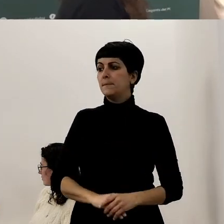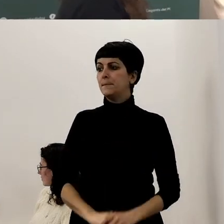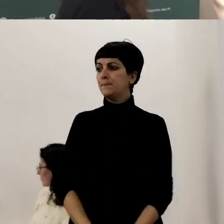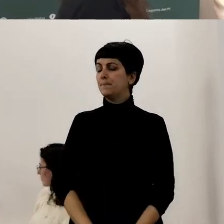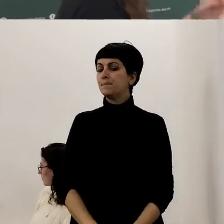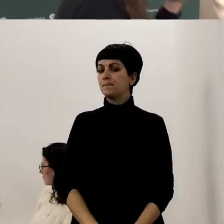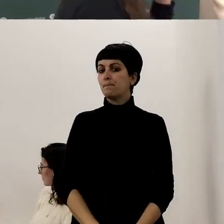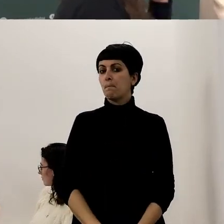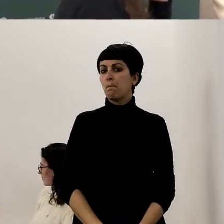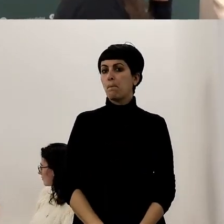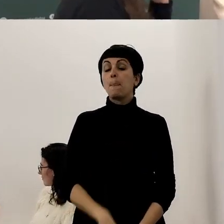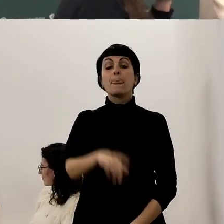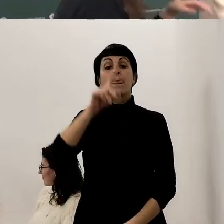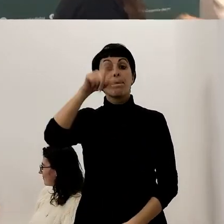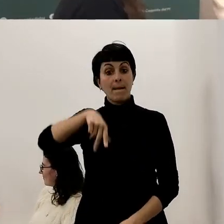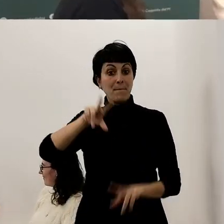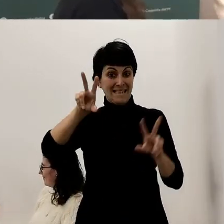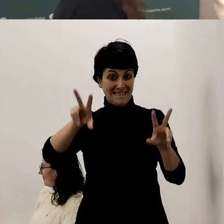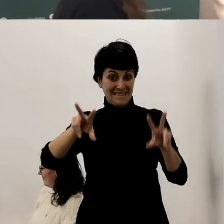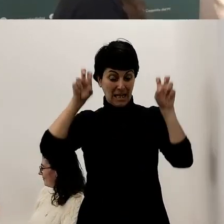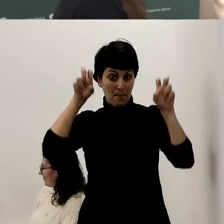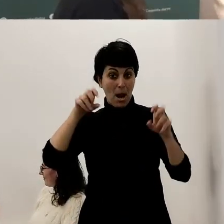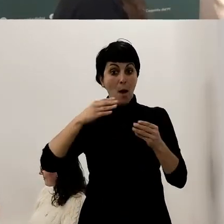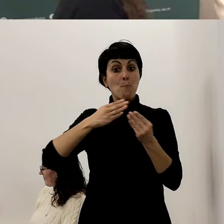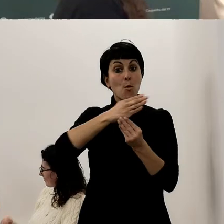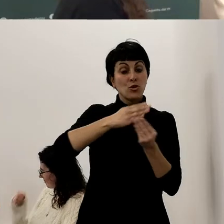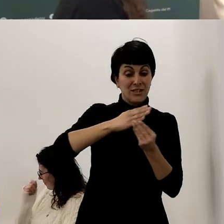Sí, i lligant amb el que deia el Montserrat,